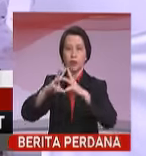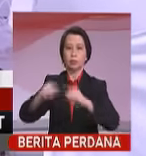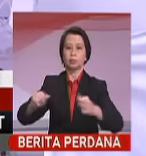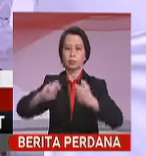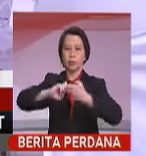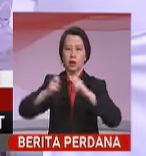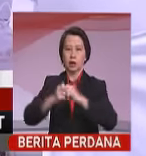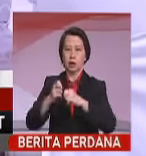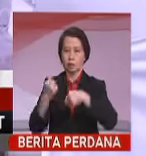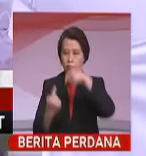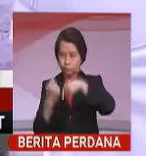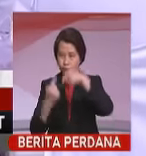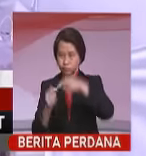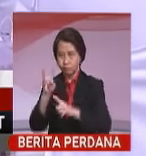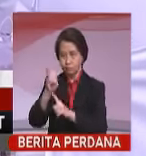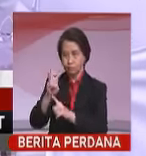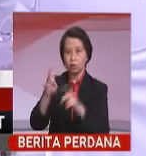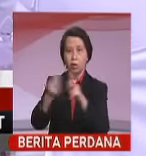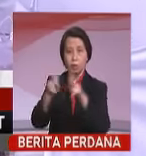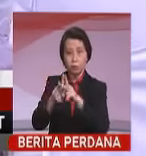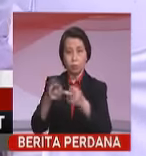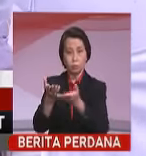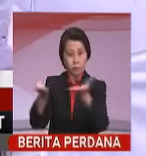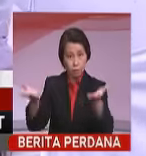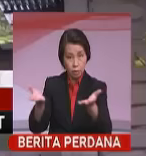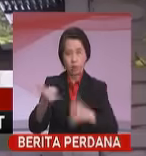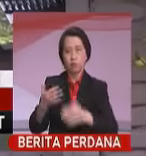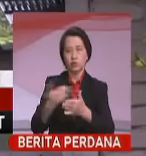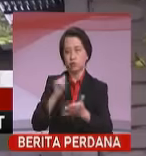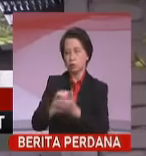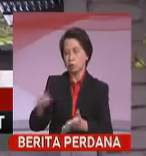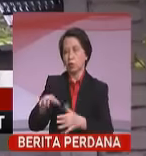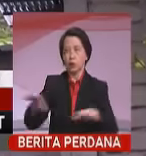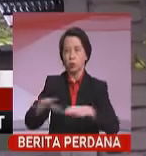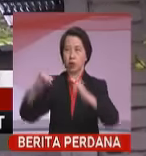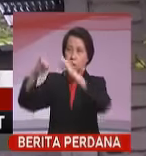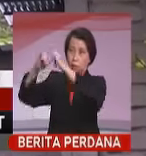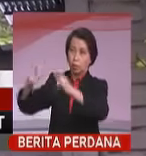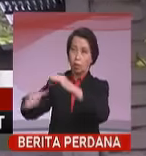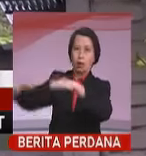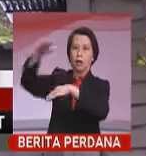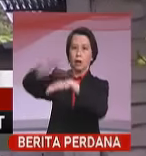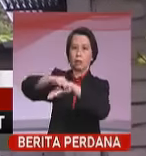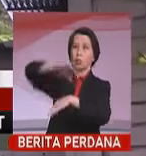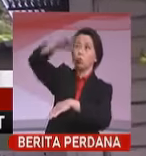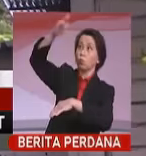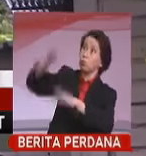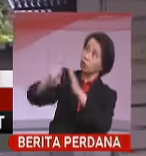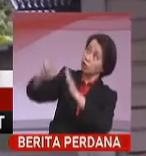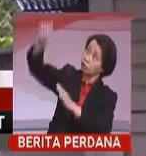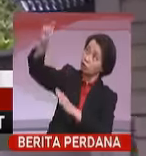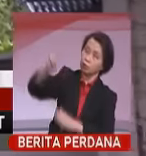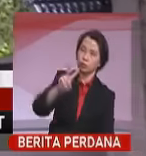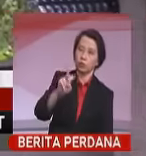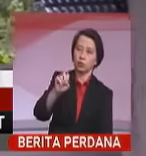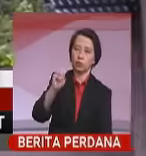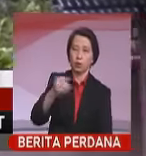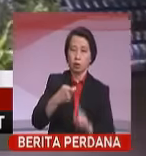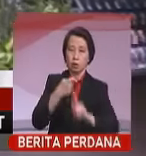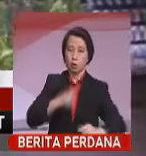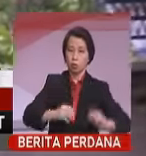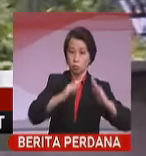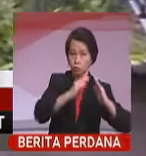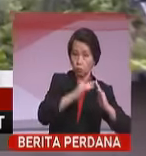menyelesaikan isu liputan internet di kampung mereka. Sebelum ini, dia terpaksa membuat khemah di atas bukit setinggi 20 meter dari